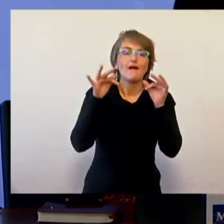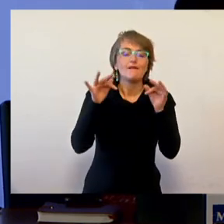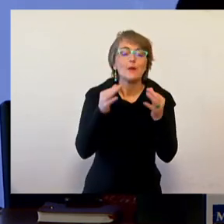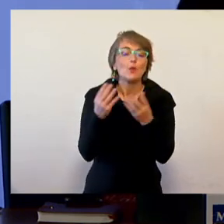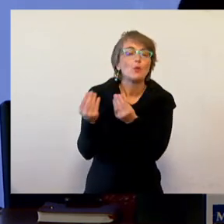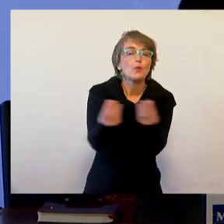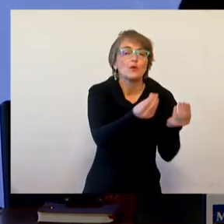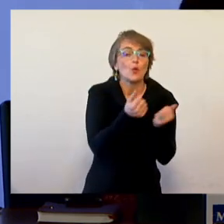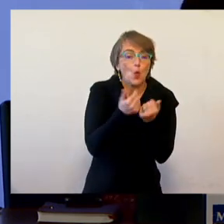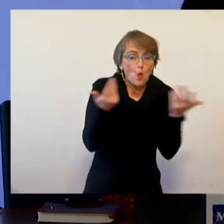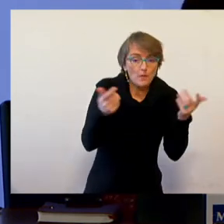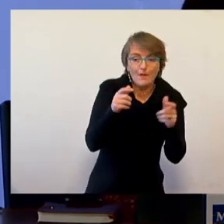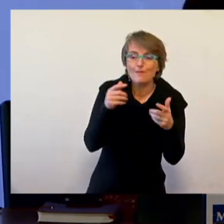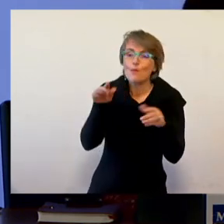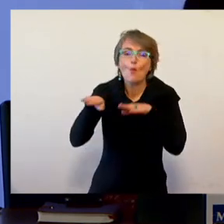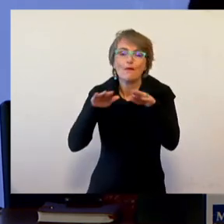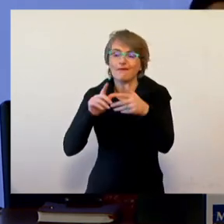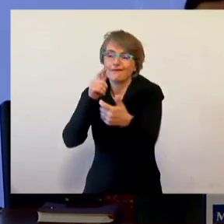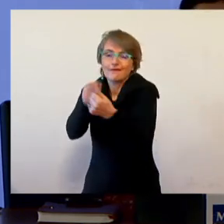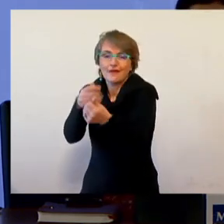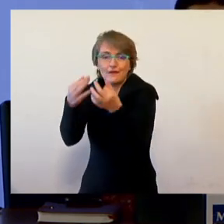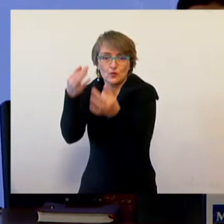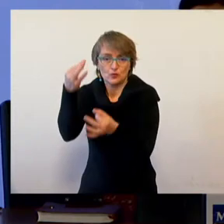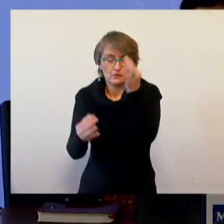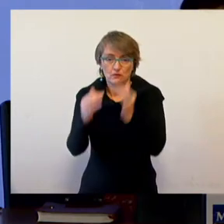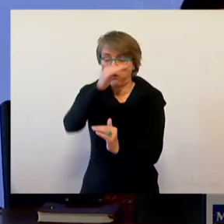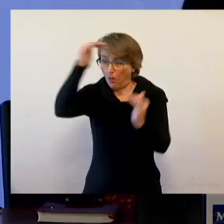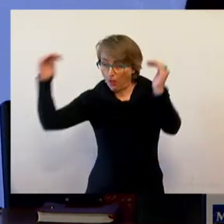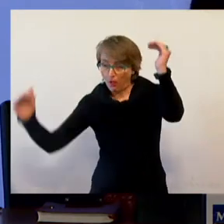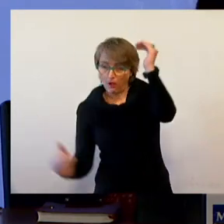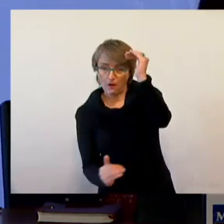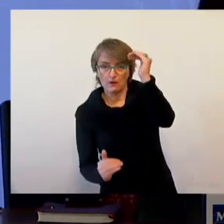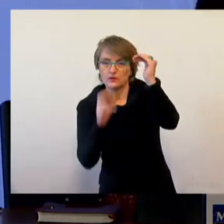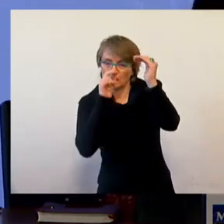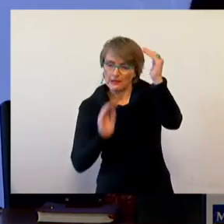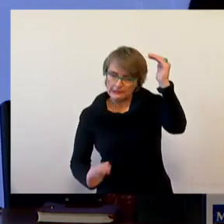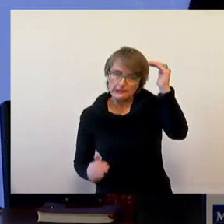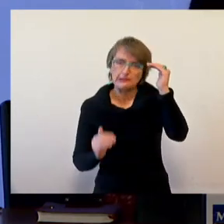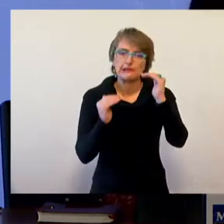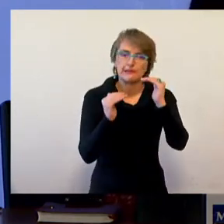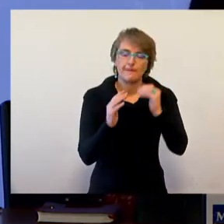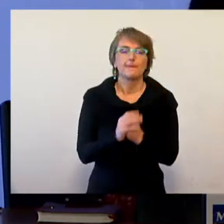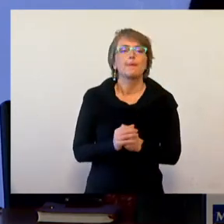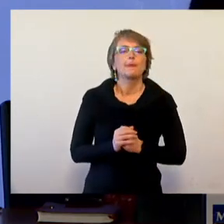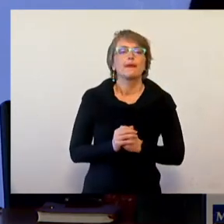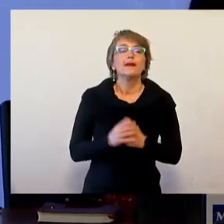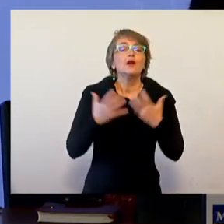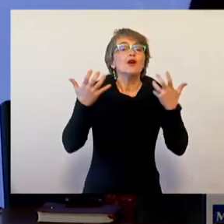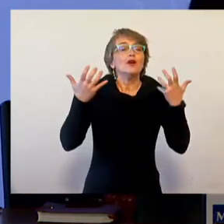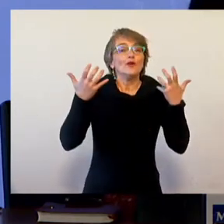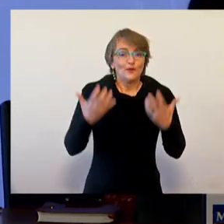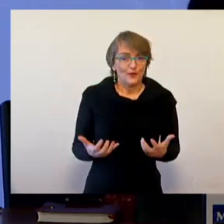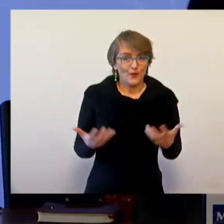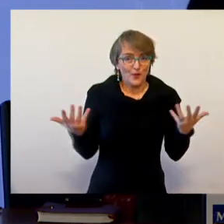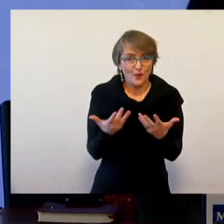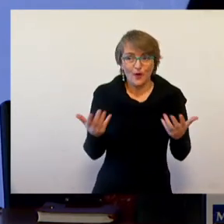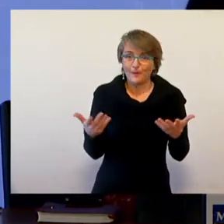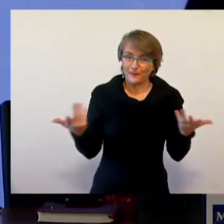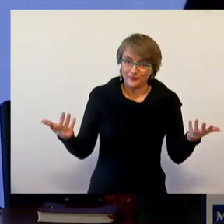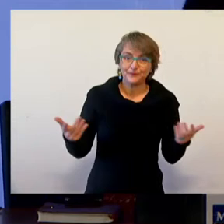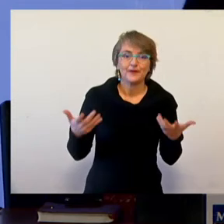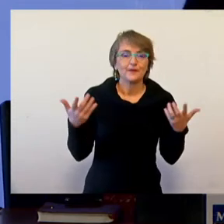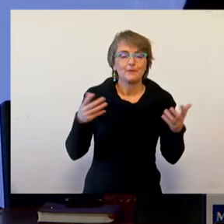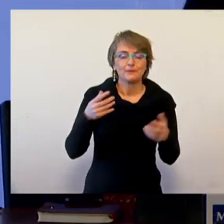pour la justice. Je voudrais aussi, en votre nom, saluer la réélection du président